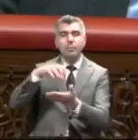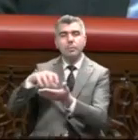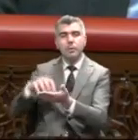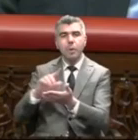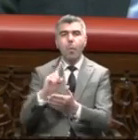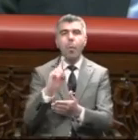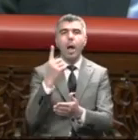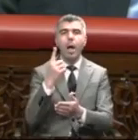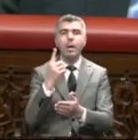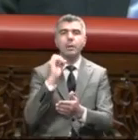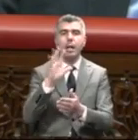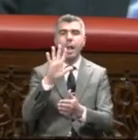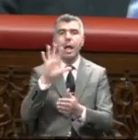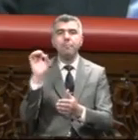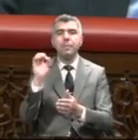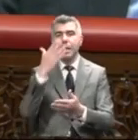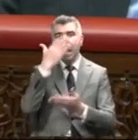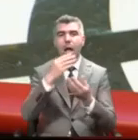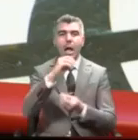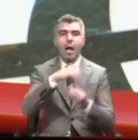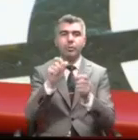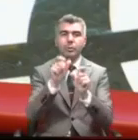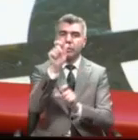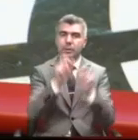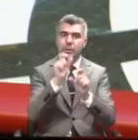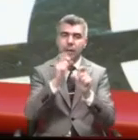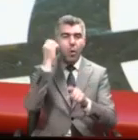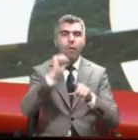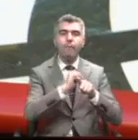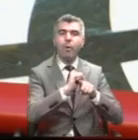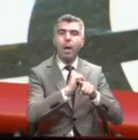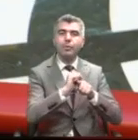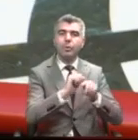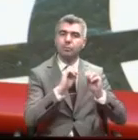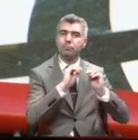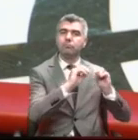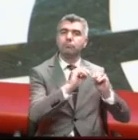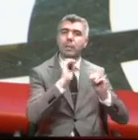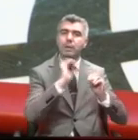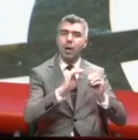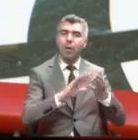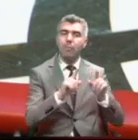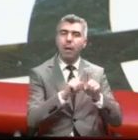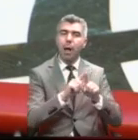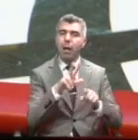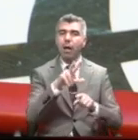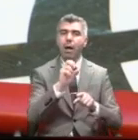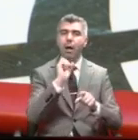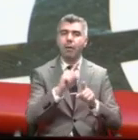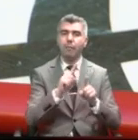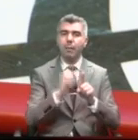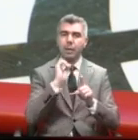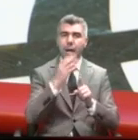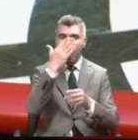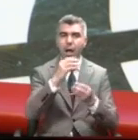مؤثر واحد لكل 50 حجا وتنظيم دورات تكوينيه لفائدتهم حول طبيعه مهمتهم والعمل